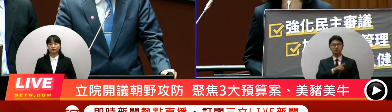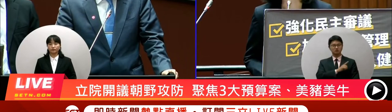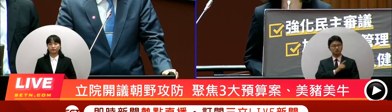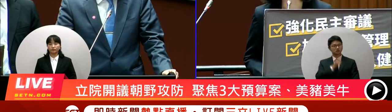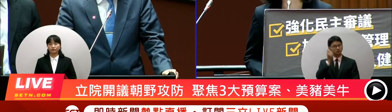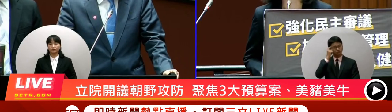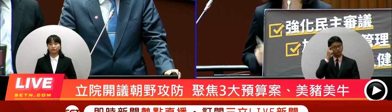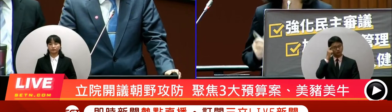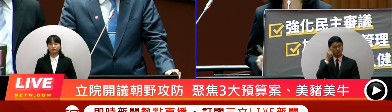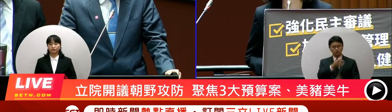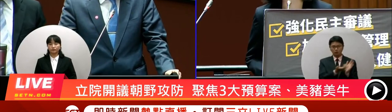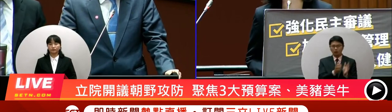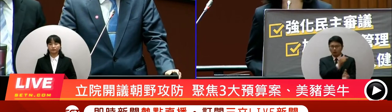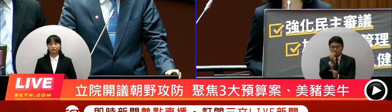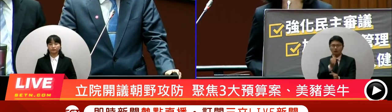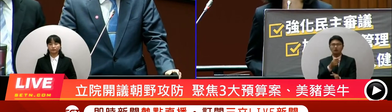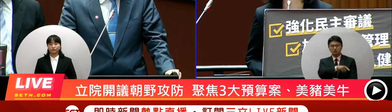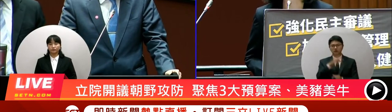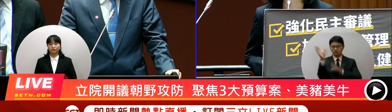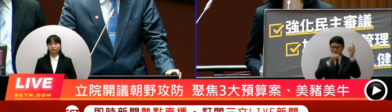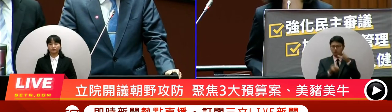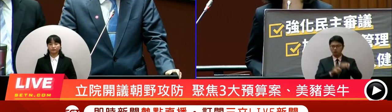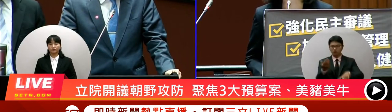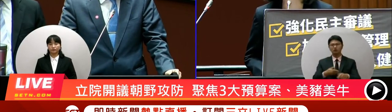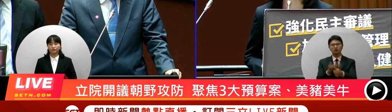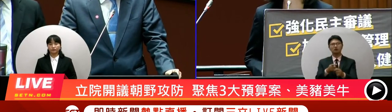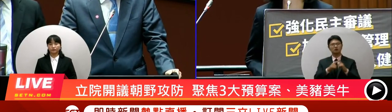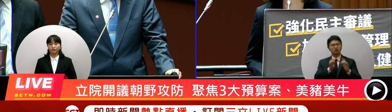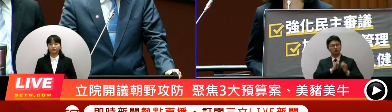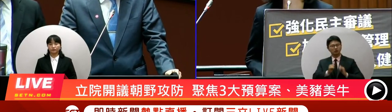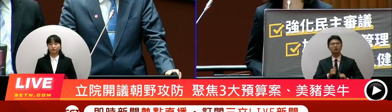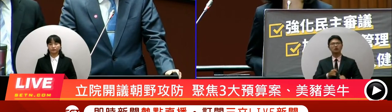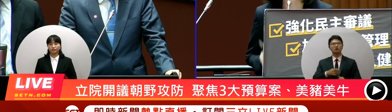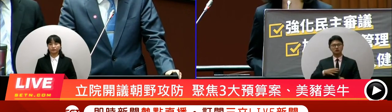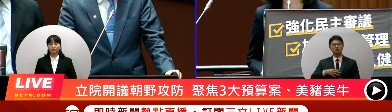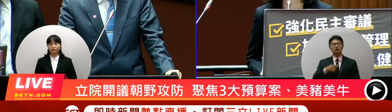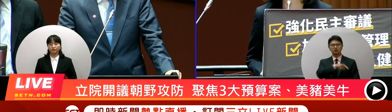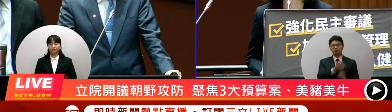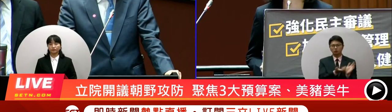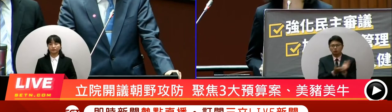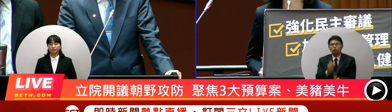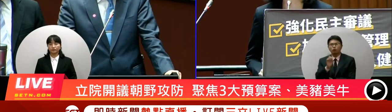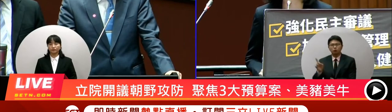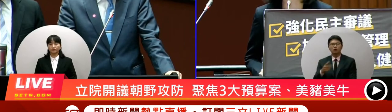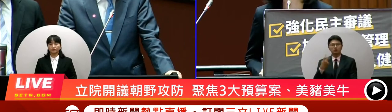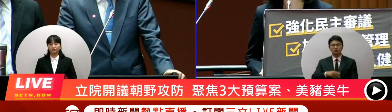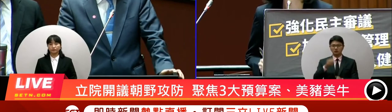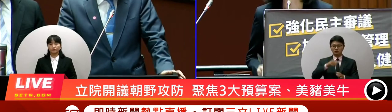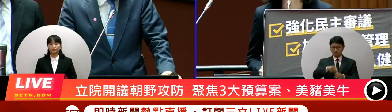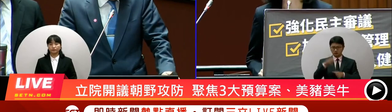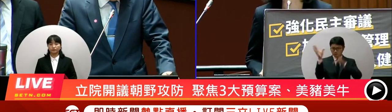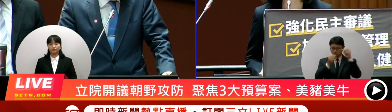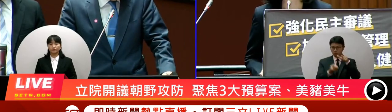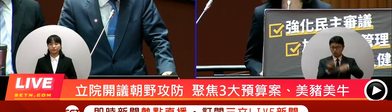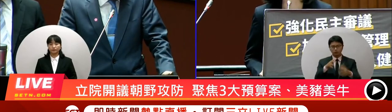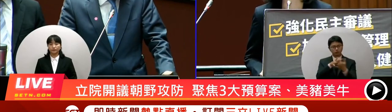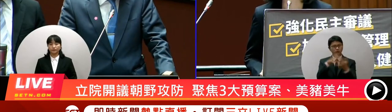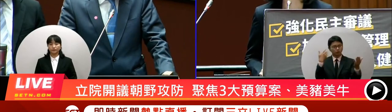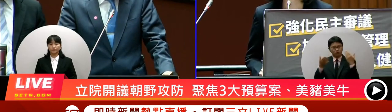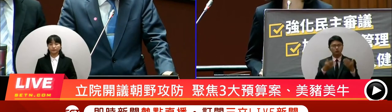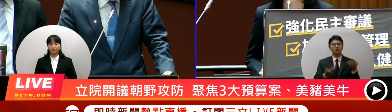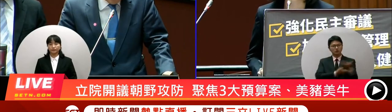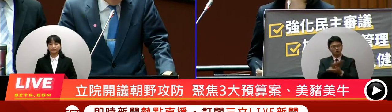了好充足的准备，那就应该把这样的资讯给国人，然后让大家知道我们到底做到哪些好准，做好了哪些准备，让大家资讯是透明的，这样才有办法能够善尽沟